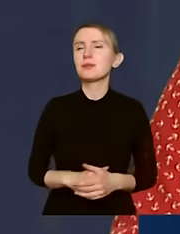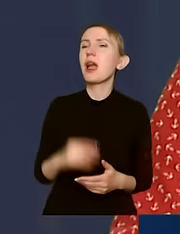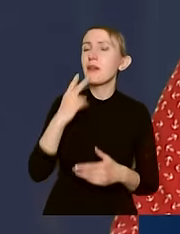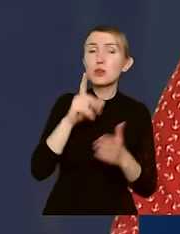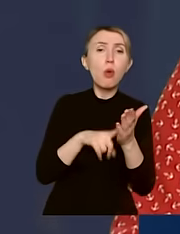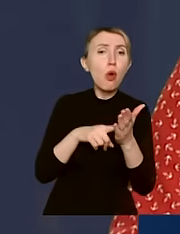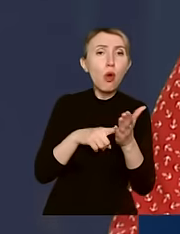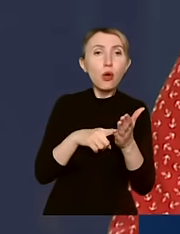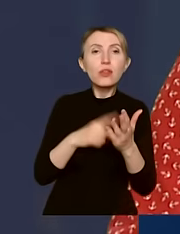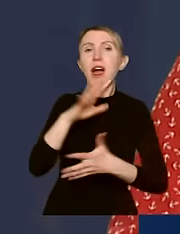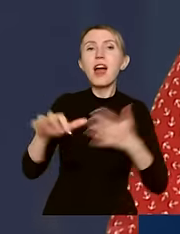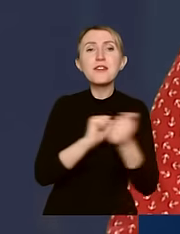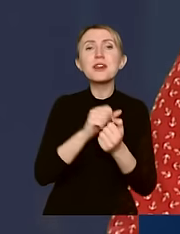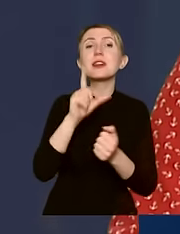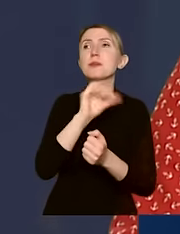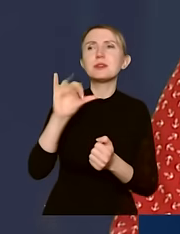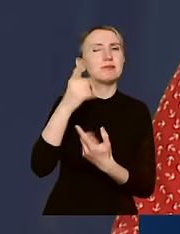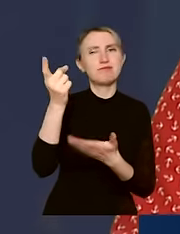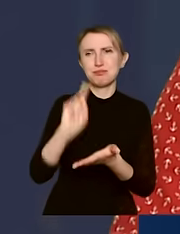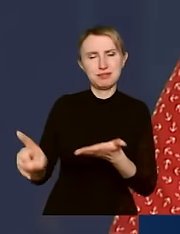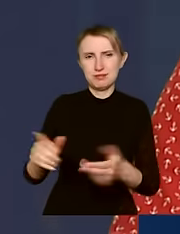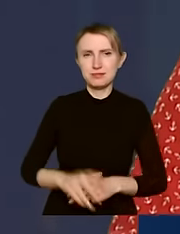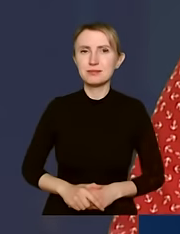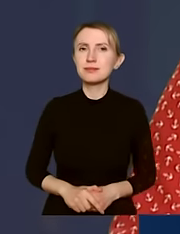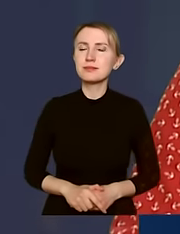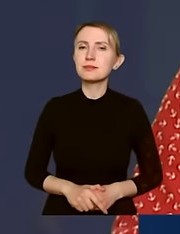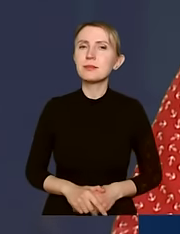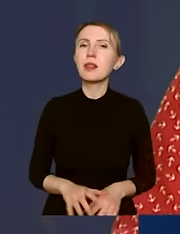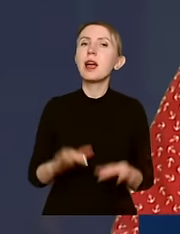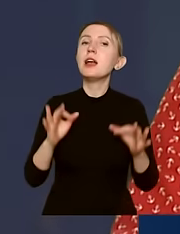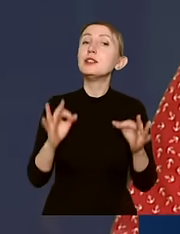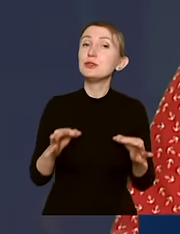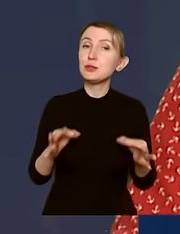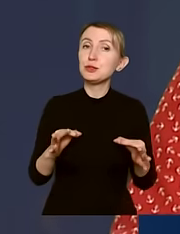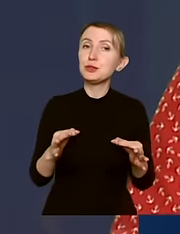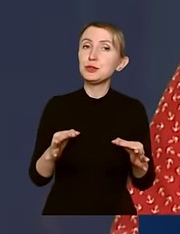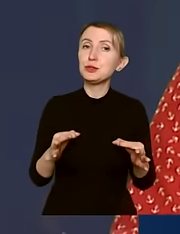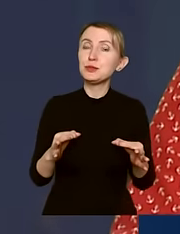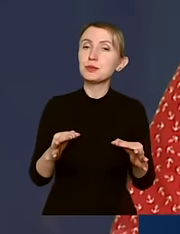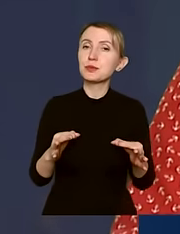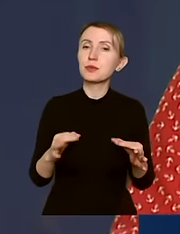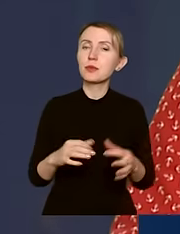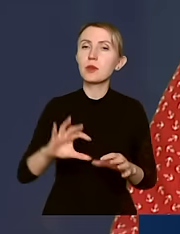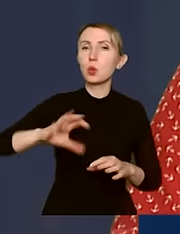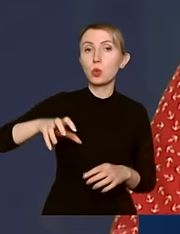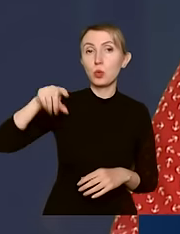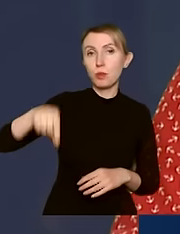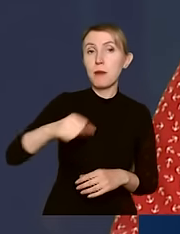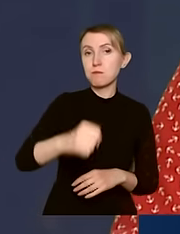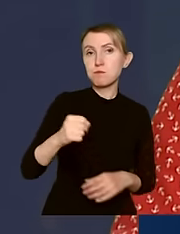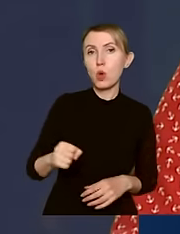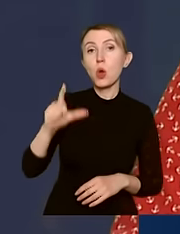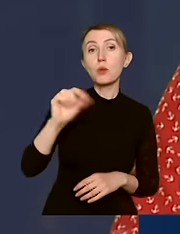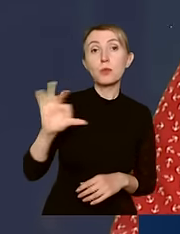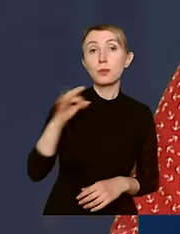rozliczanie rzekomych afer PiS-u nie bardzo idzie. Dzisiaj solidna grupa posłów Prawa i